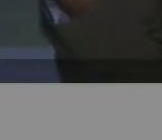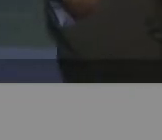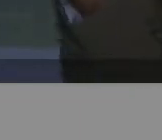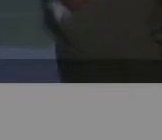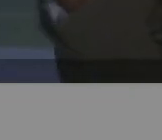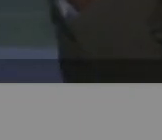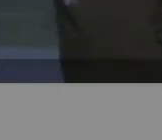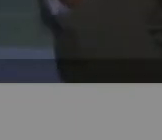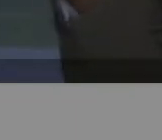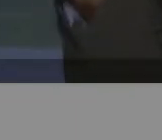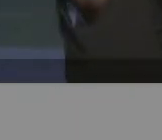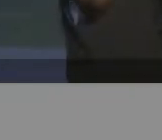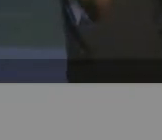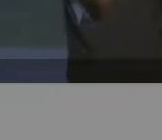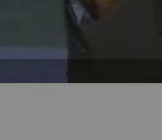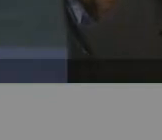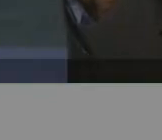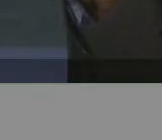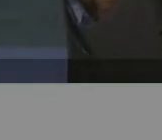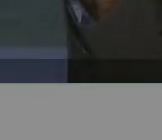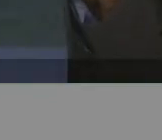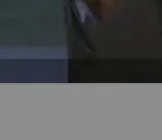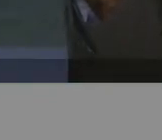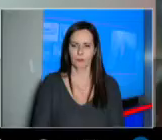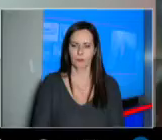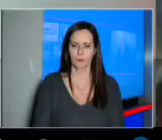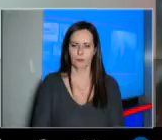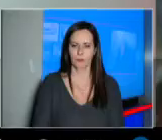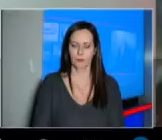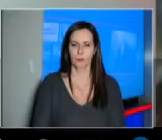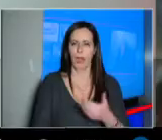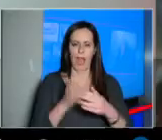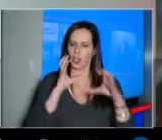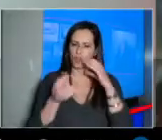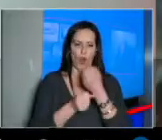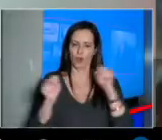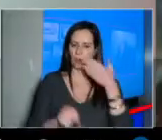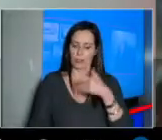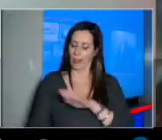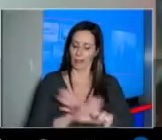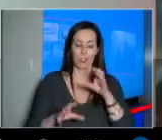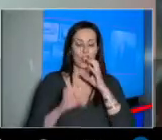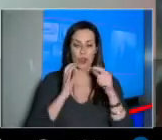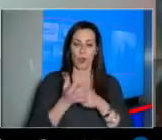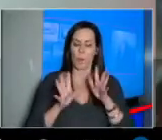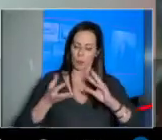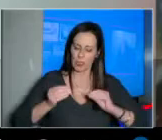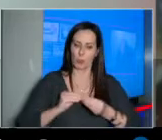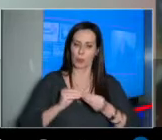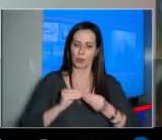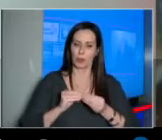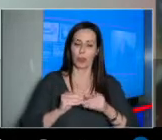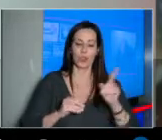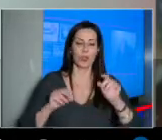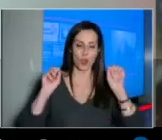לא להישען על התקשורת הזו. יש, אין תקשורת חופשית במדינת ישראל. היא תקשורת מאוד מצומצמת,